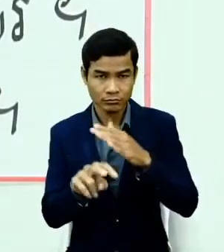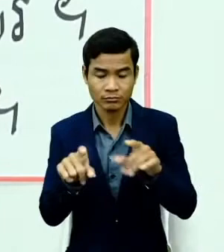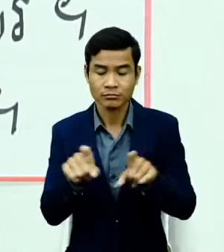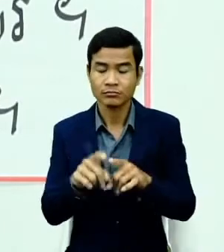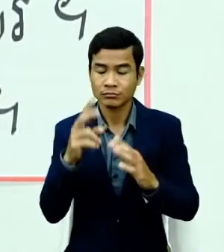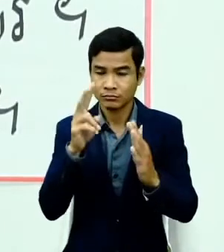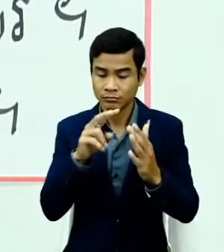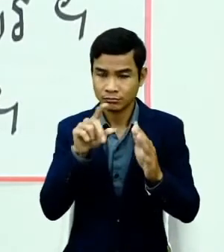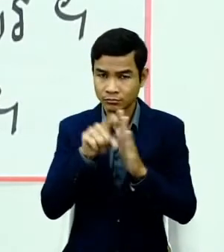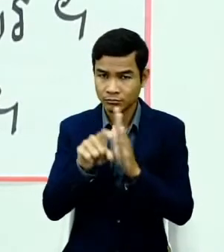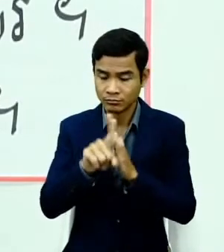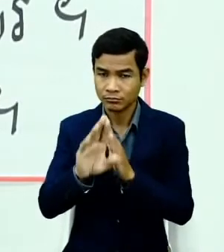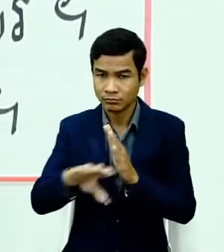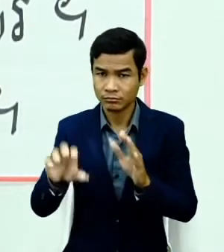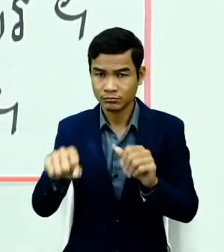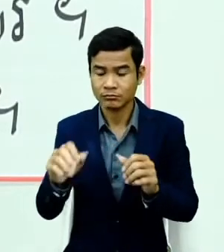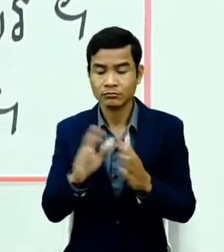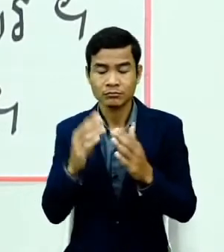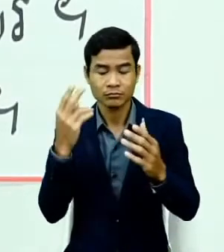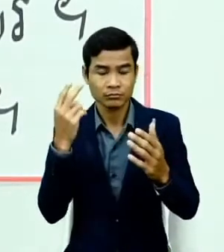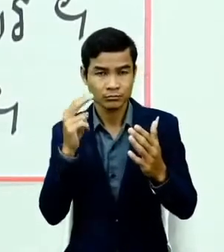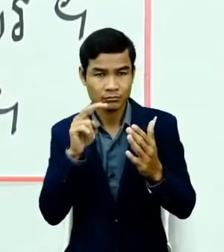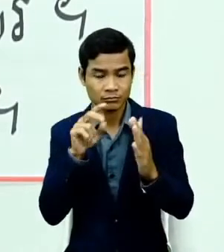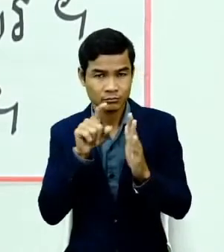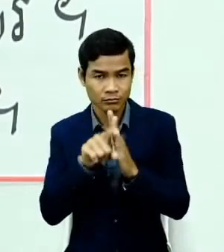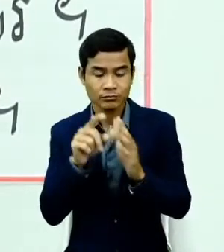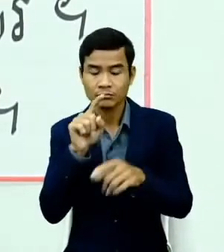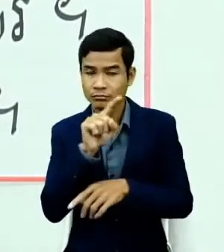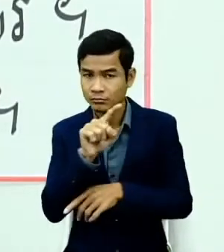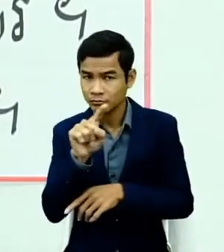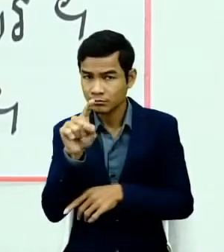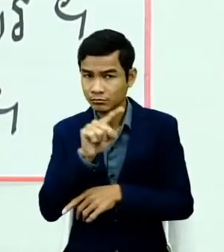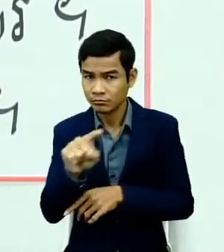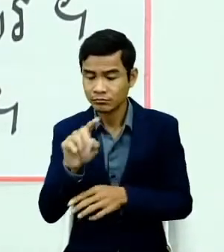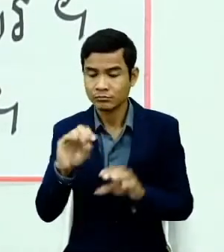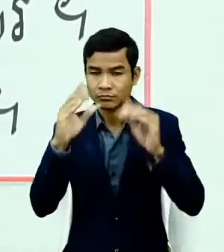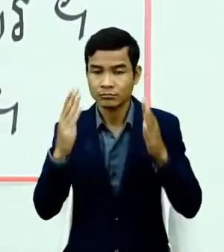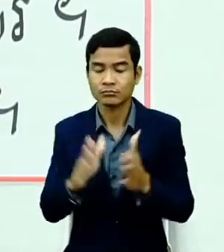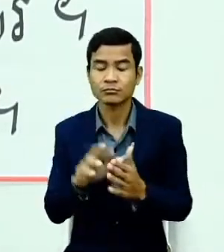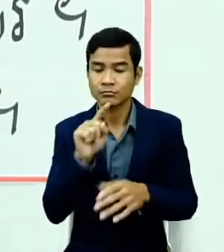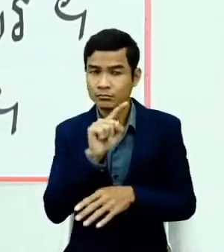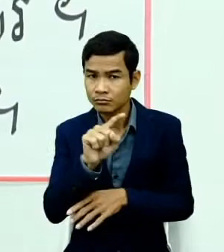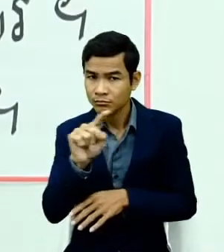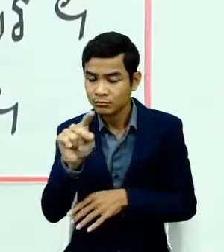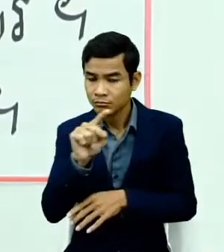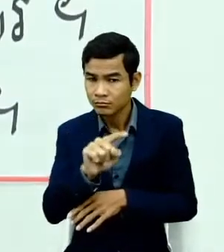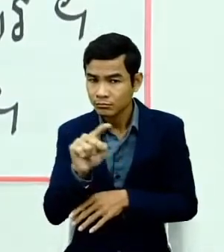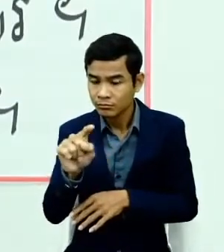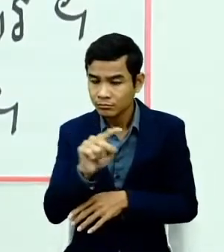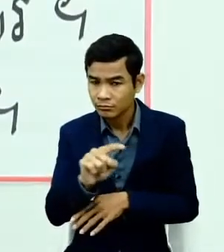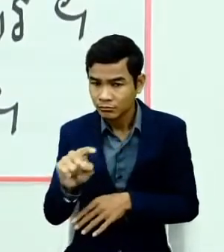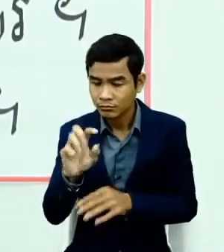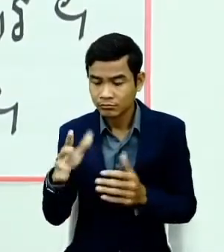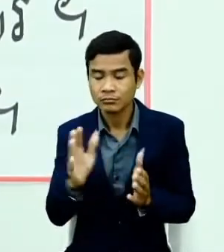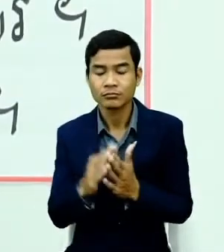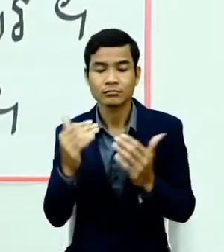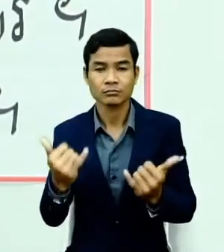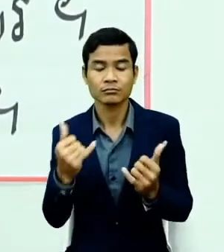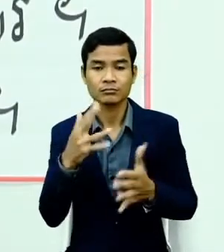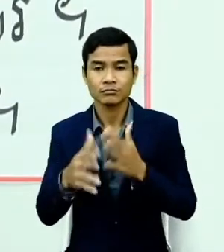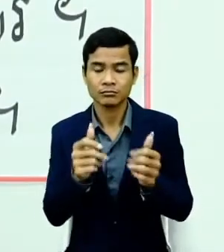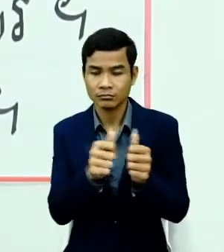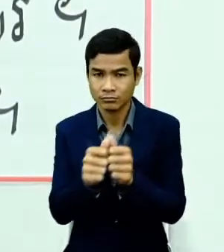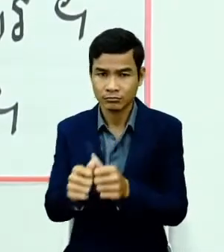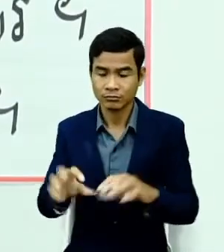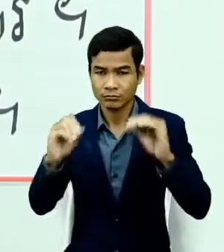ងជើងរបស់យើងហើយកូនចាំអោសតាមអ្នកគ្រូអានពេលដែលអ្នកគ្រូអានចប់ចាហើយយើងនឹងត្រៀមខ្លួនអានជាមួយអ្ន